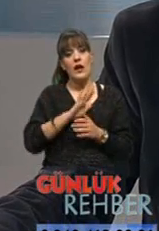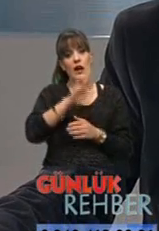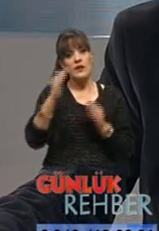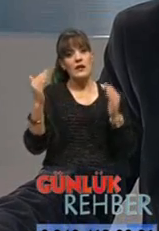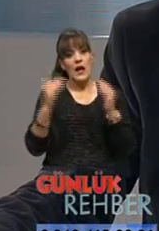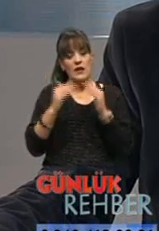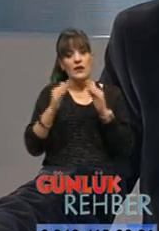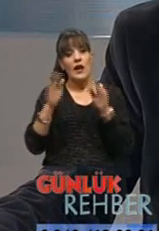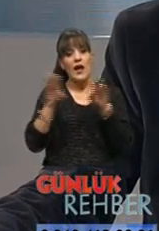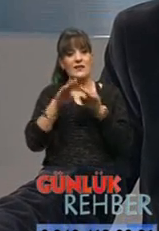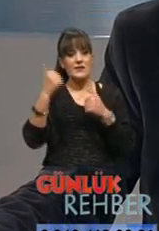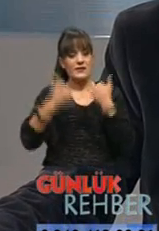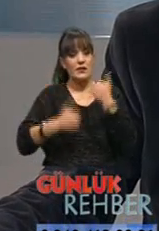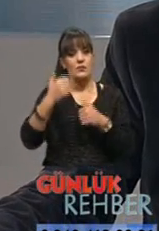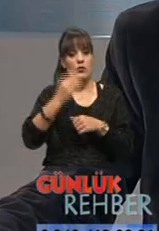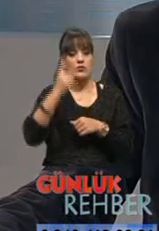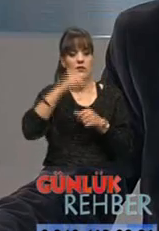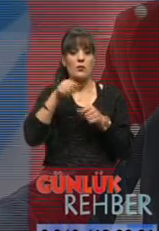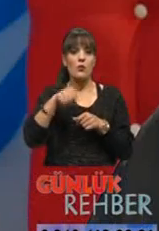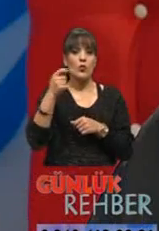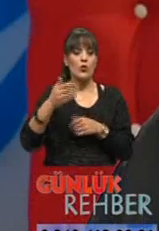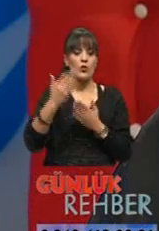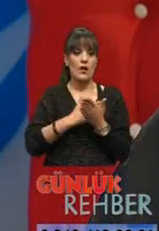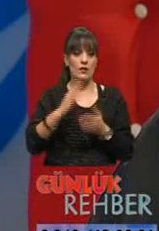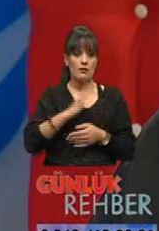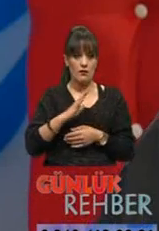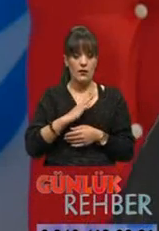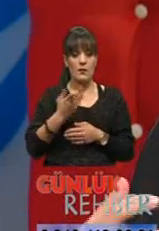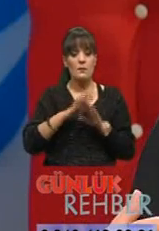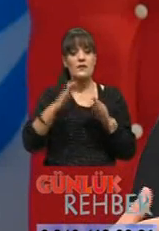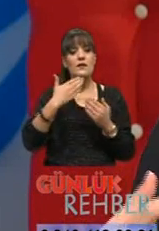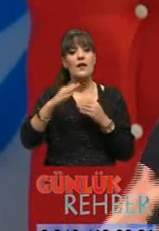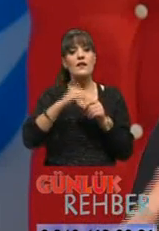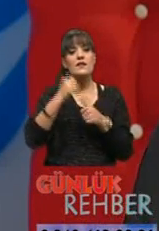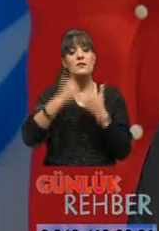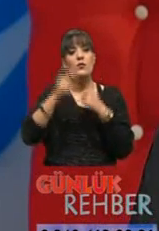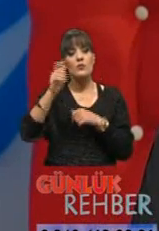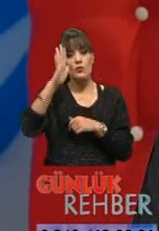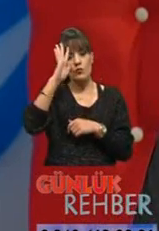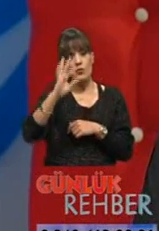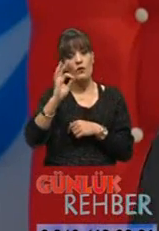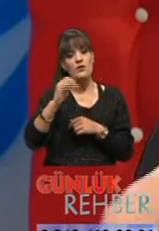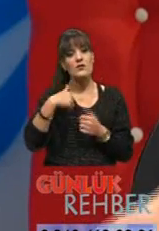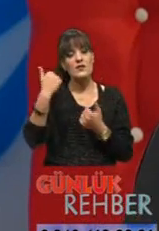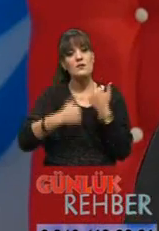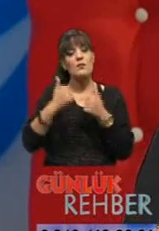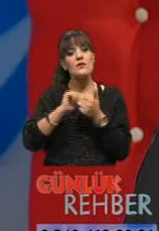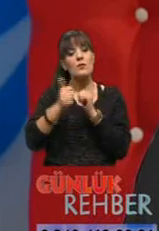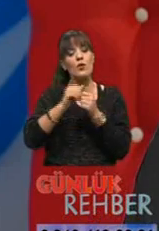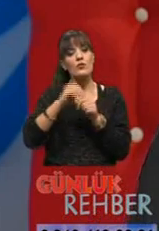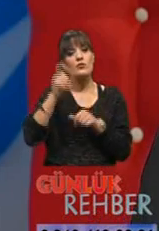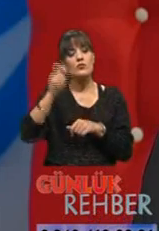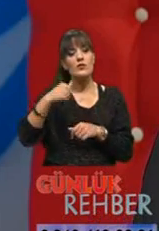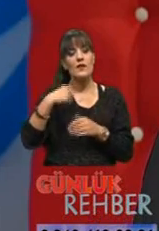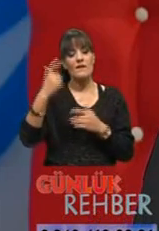Herkes eşit seviyede yarışsın diye böyle bir kural. Peki masa tenisi sporcularında, profesyonel sporcularda fiziksel